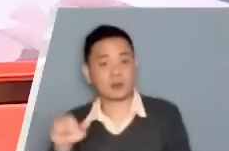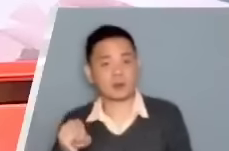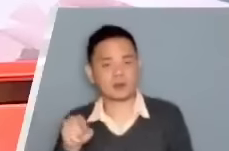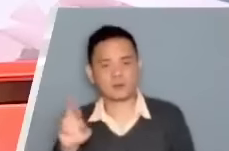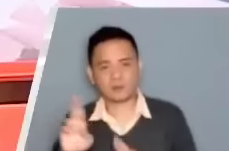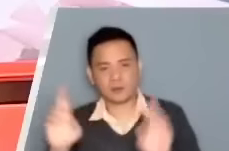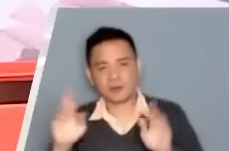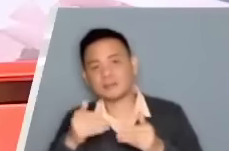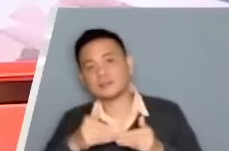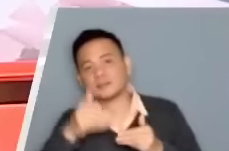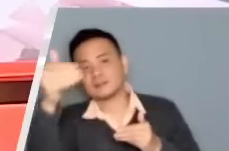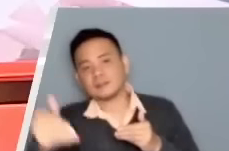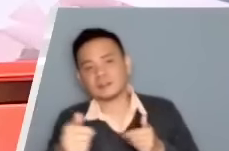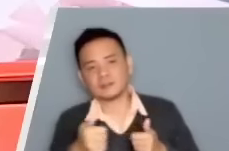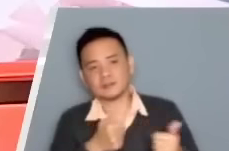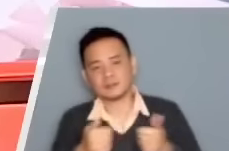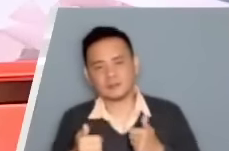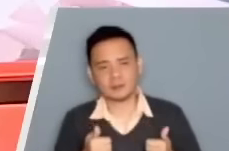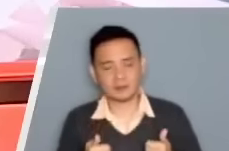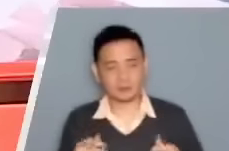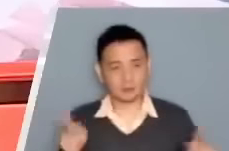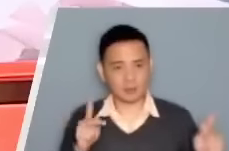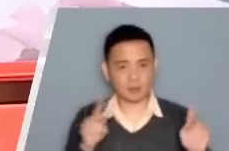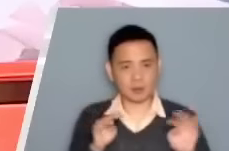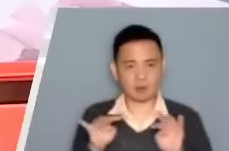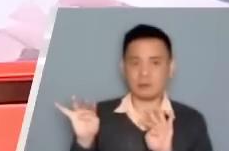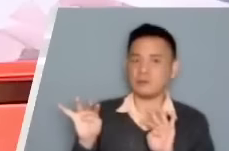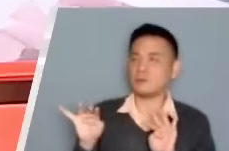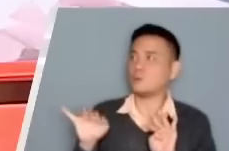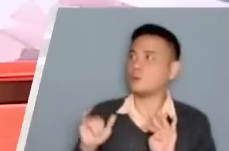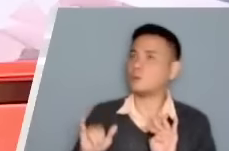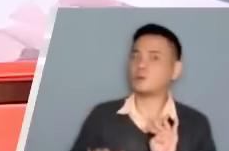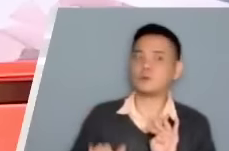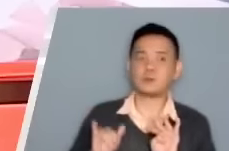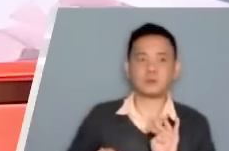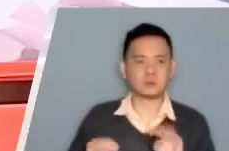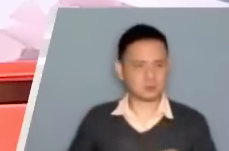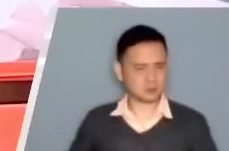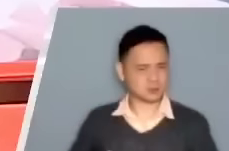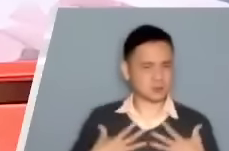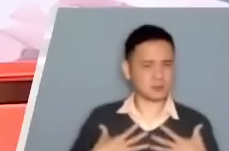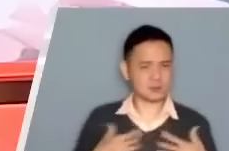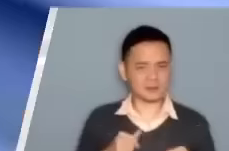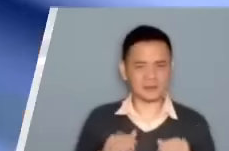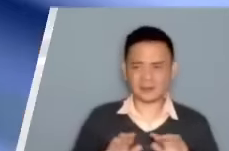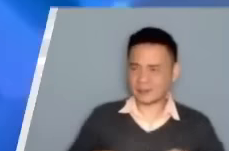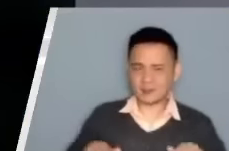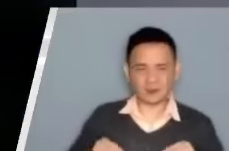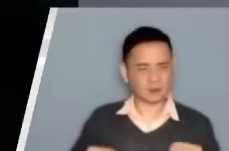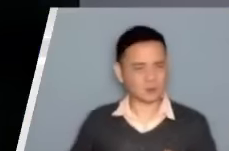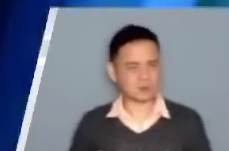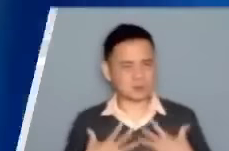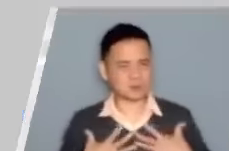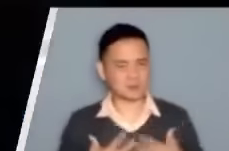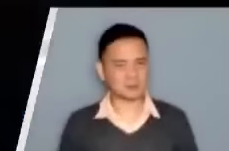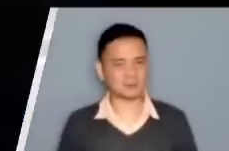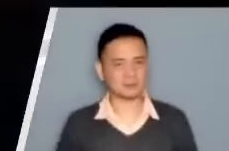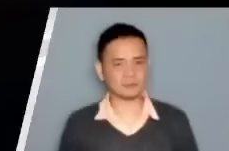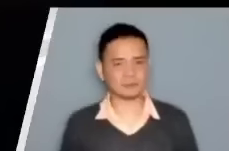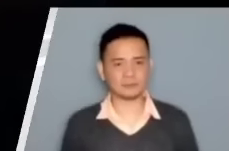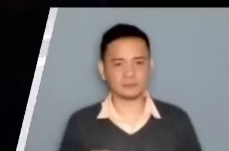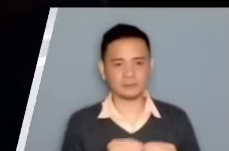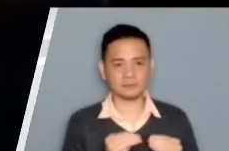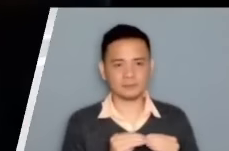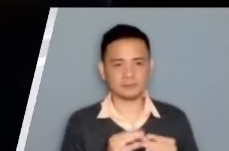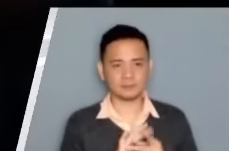nagsisilbing inspirasyon naman sa mga kabataang gymnast may unang balita si Oscar OA